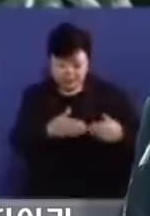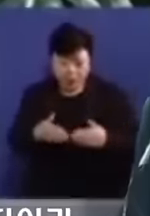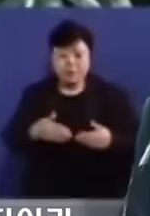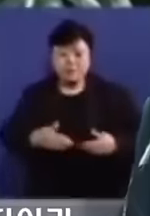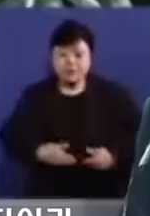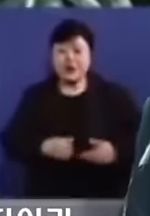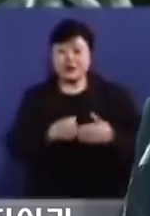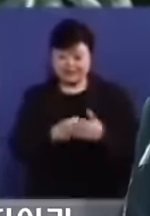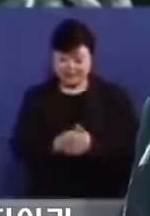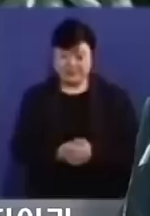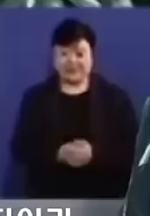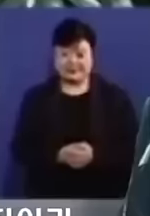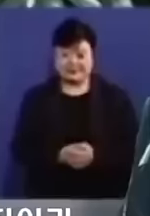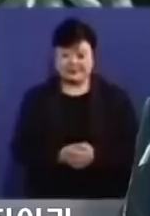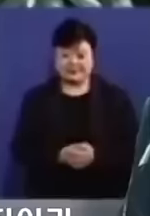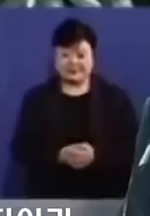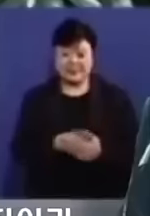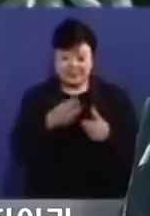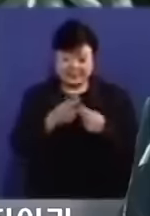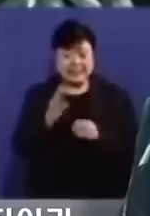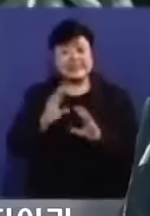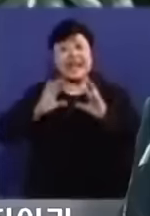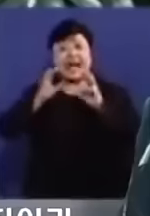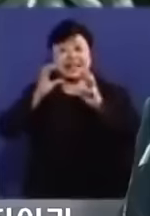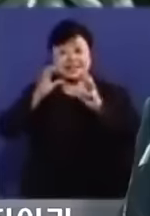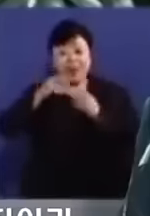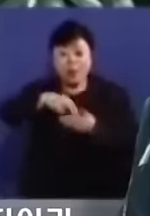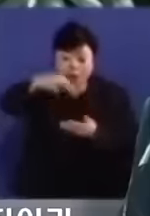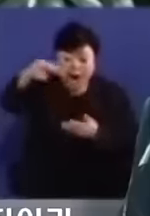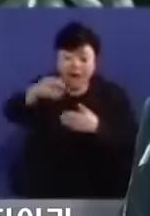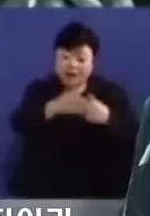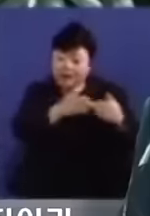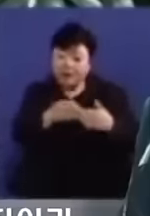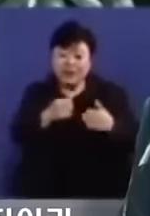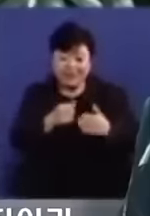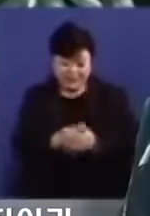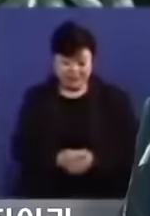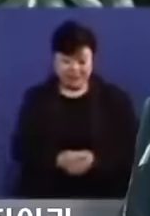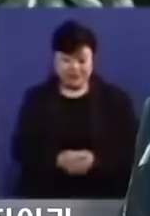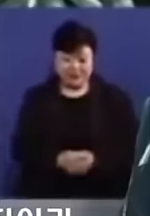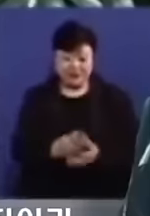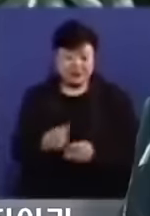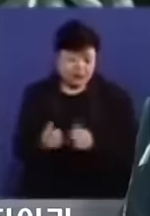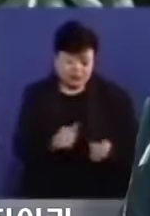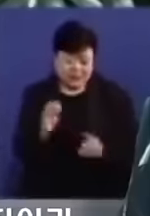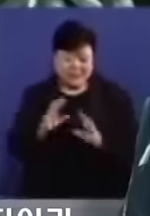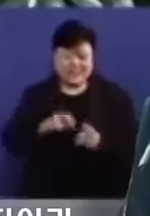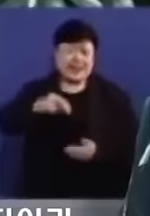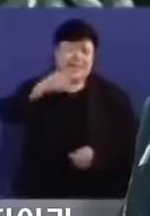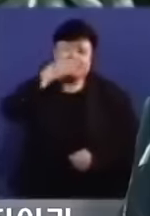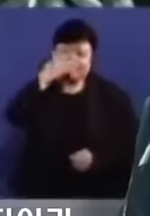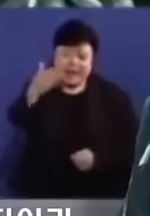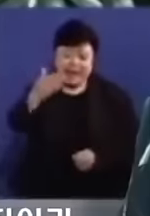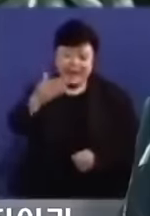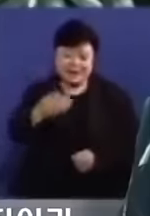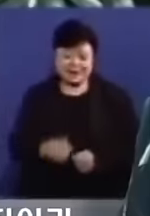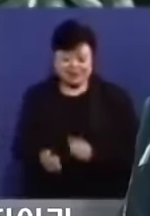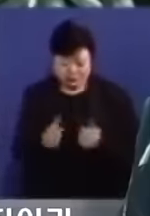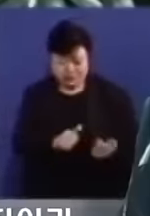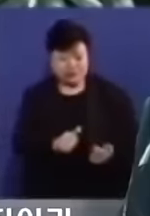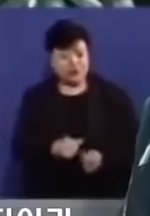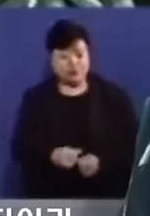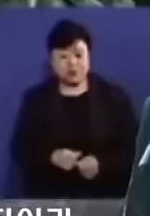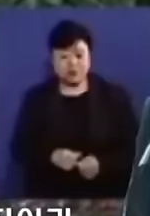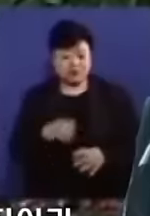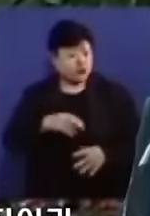것입니다. 셋째 하늘에 올라간 체험을 했으니까 언제 죽어도 나는 천당 간다, 그러므로 죽는 것 겁나지